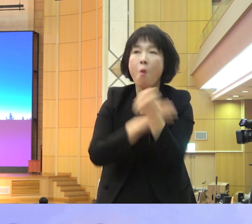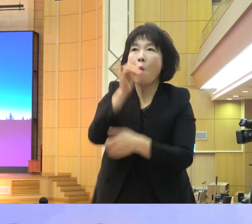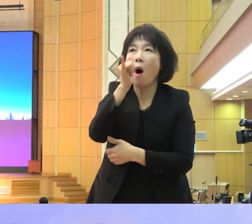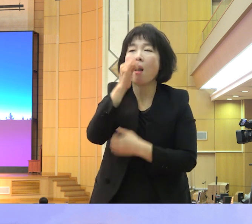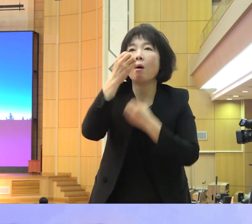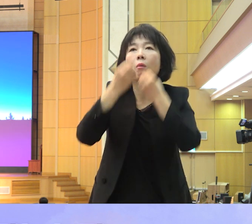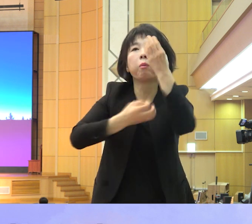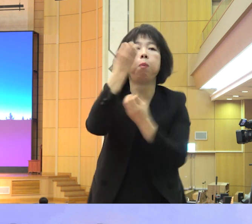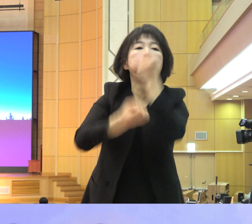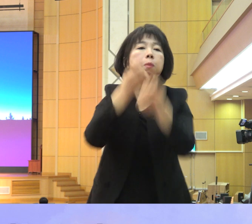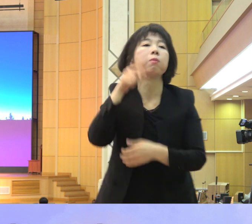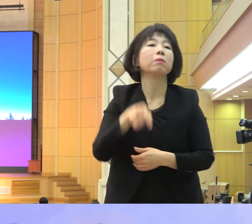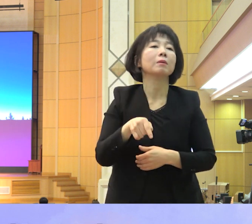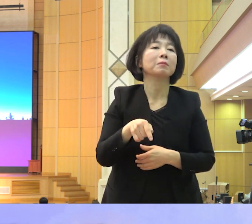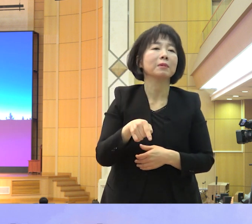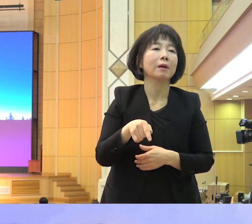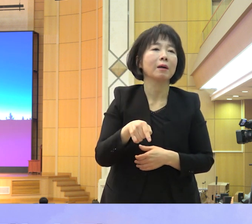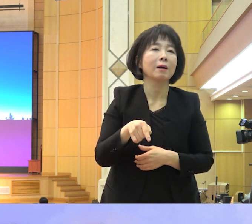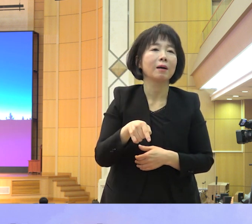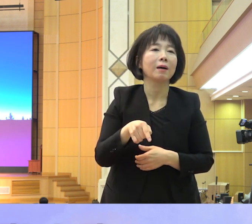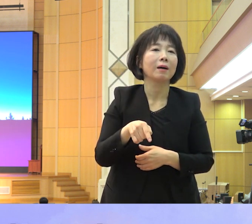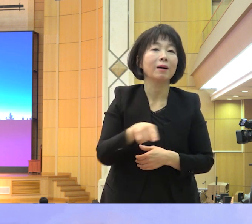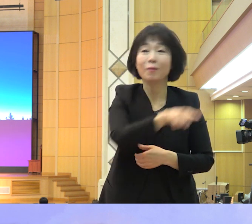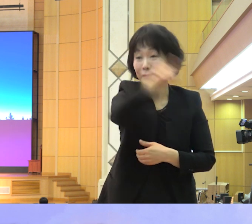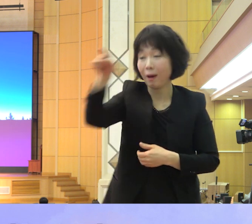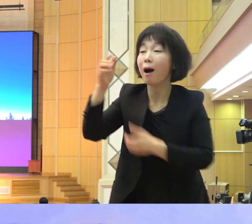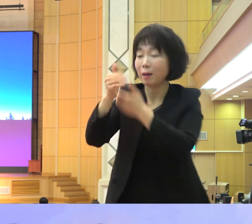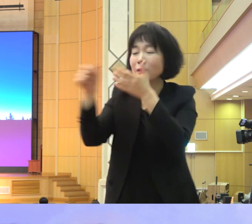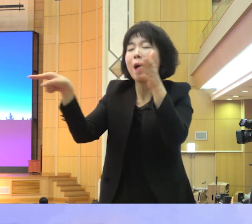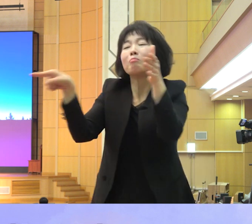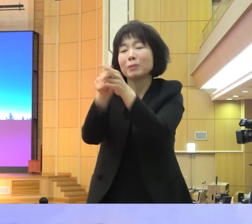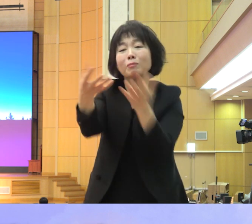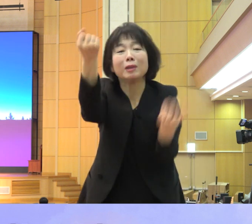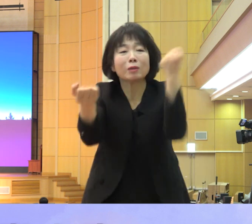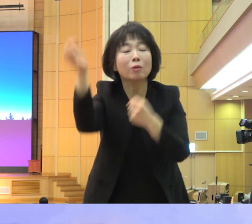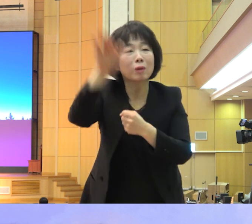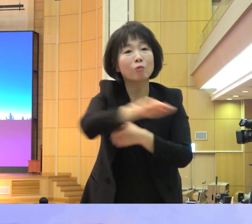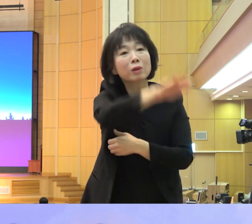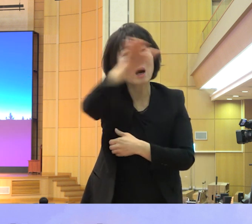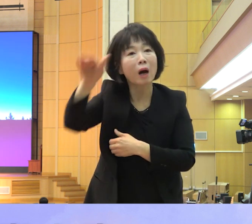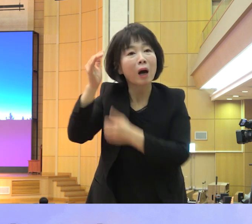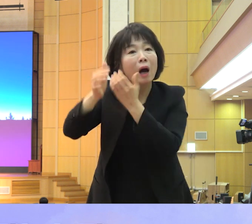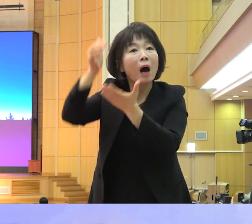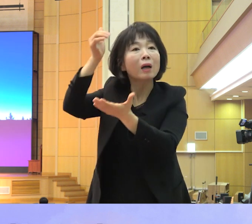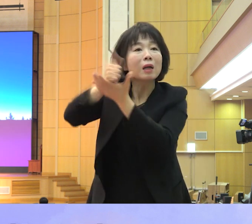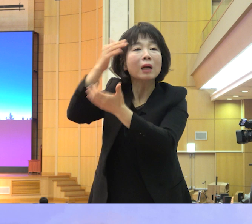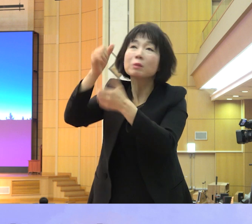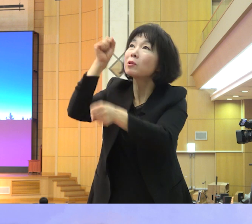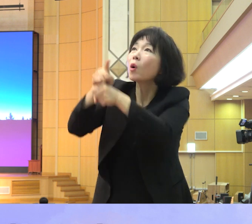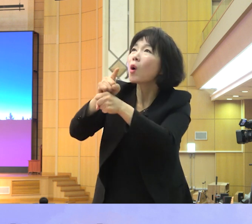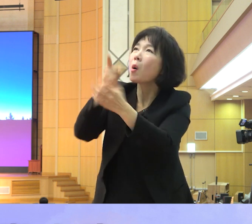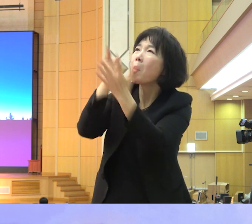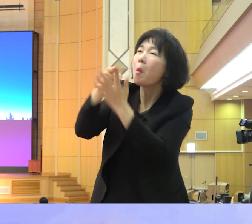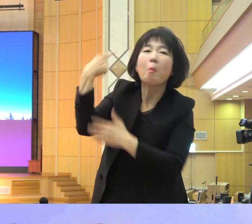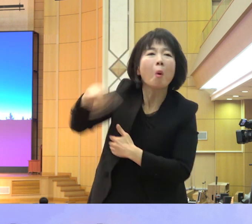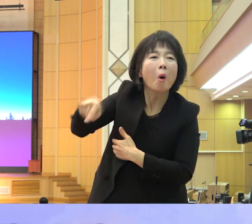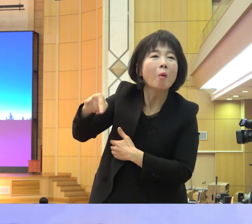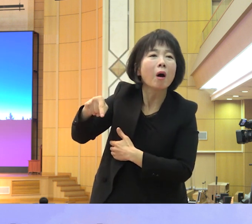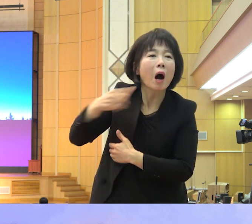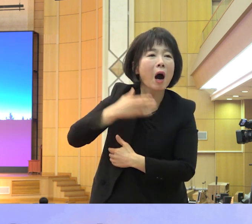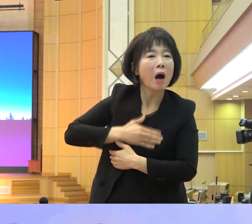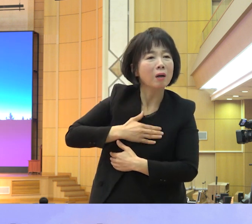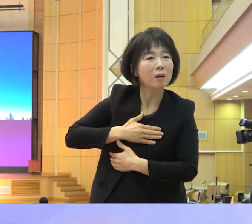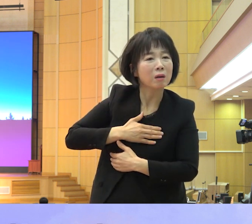것입니다. 우리가 하나님을 다 믿습니다. 근데 과연 우리는 어떠한 하나님을 믿는가요?